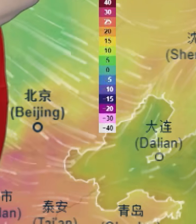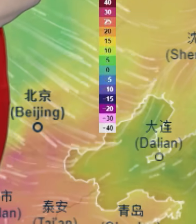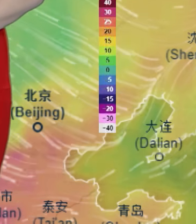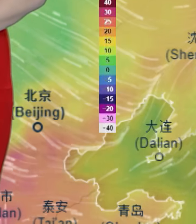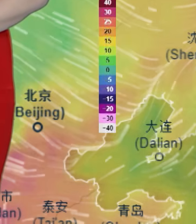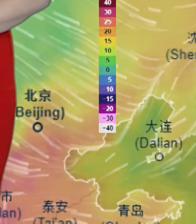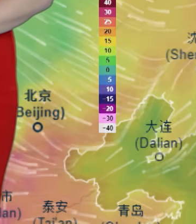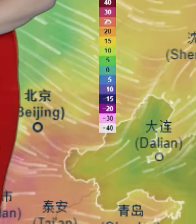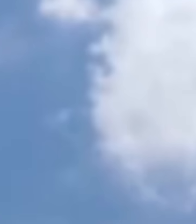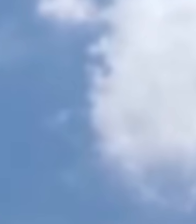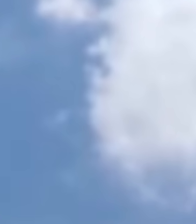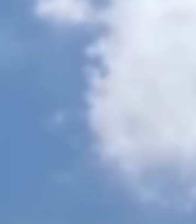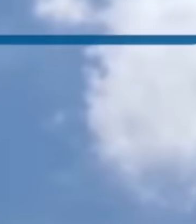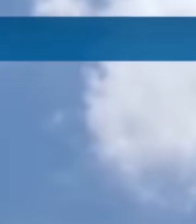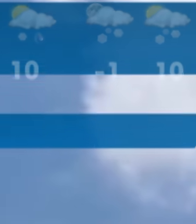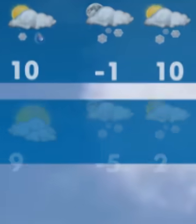хандуулъя.